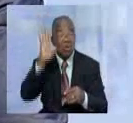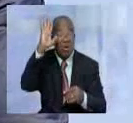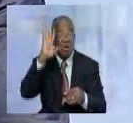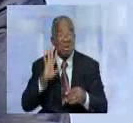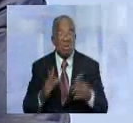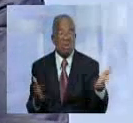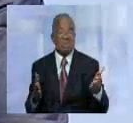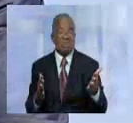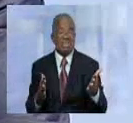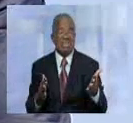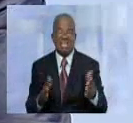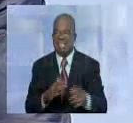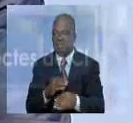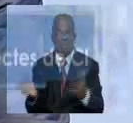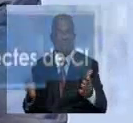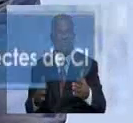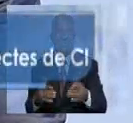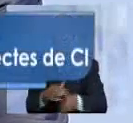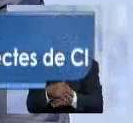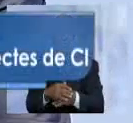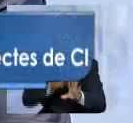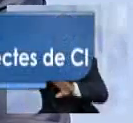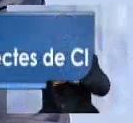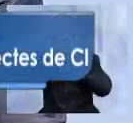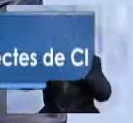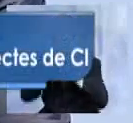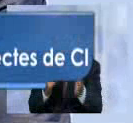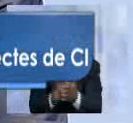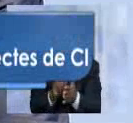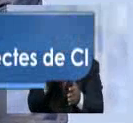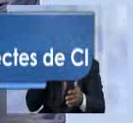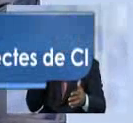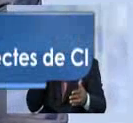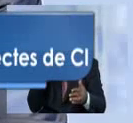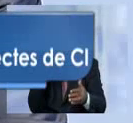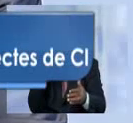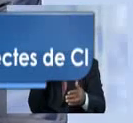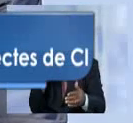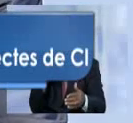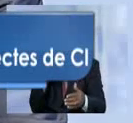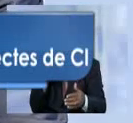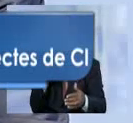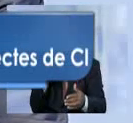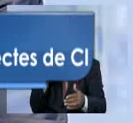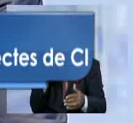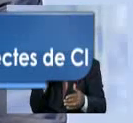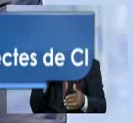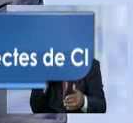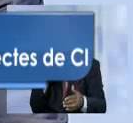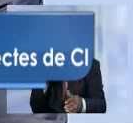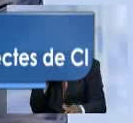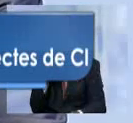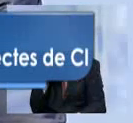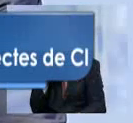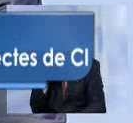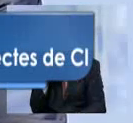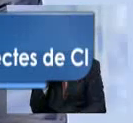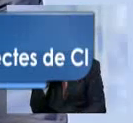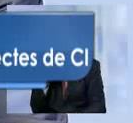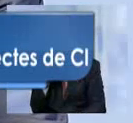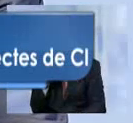béton, donc des parpaings et autres, on sent qu'il y a déjà un problème de dosage. C'est-à-dire quand le béton est bien dosé, il est